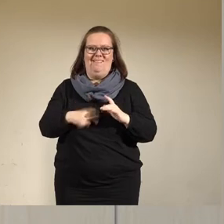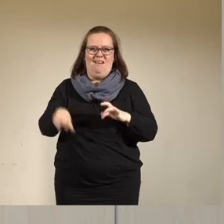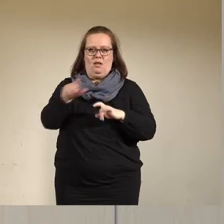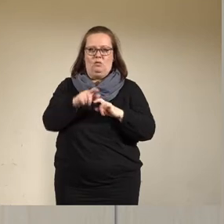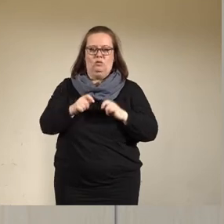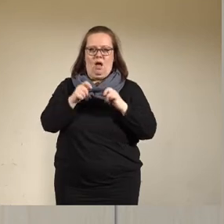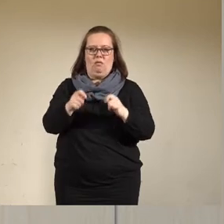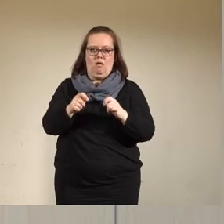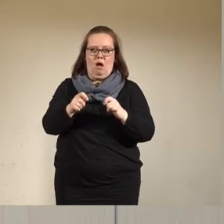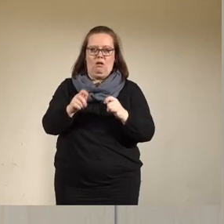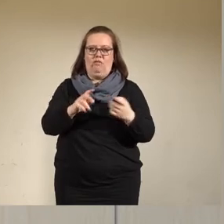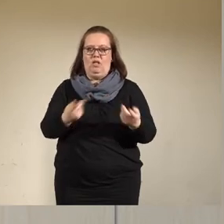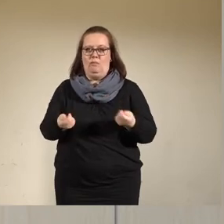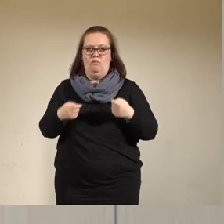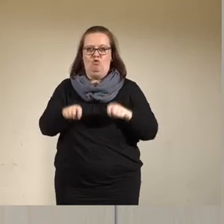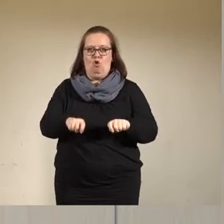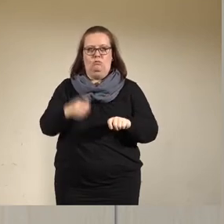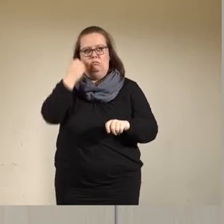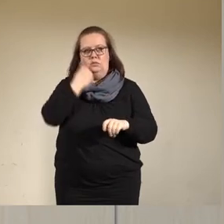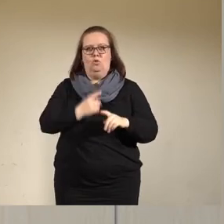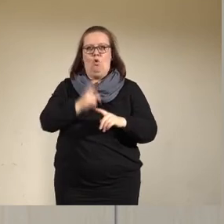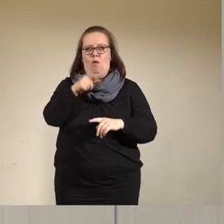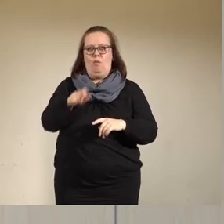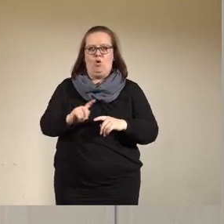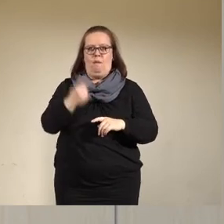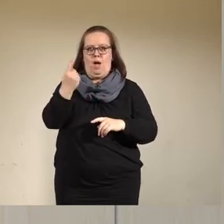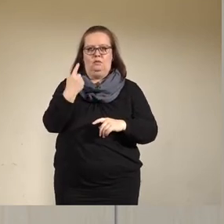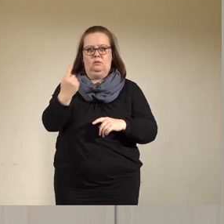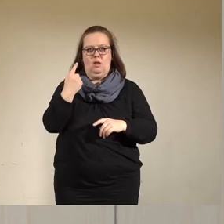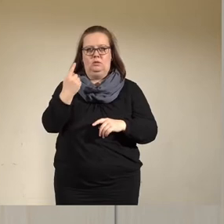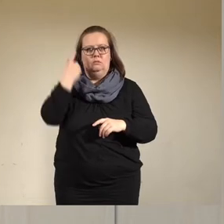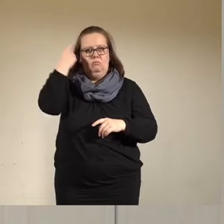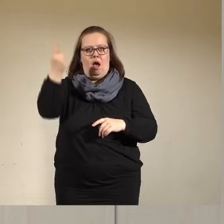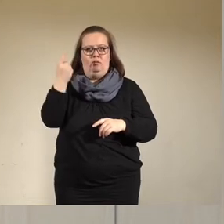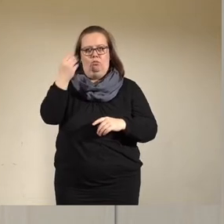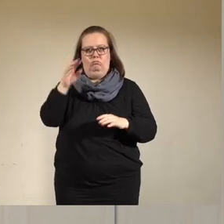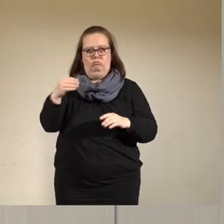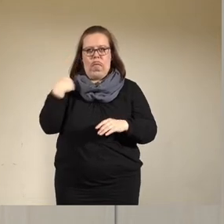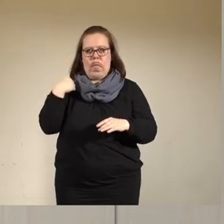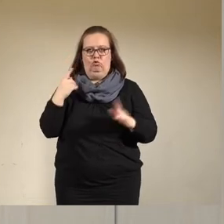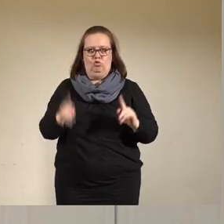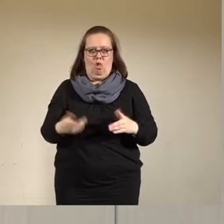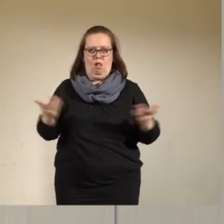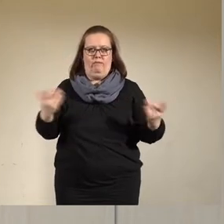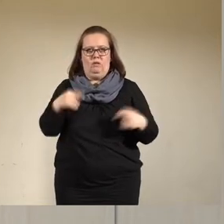Ergänzungsantrag angenommen oder beschlossen wird, den Oberbürgermeister ein kurzes Statement zu unserem